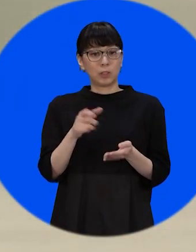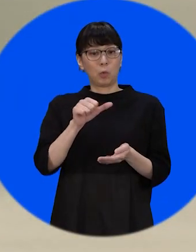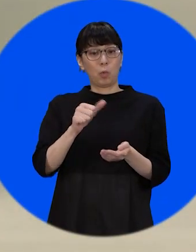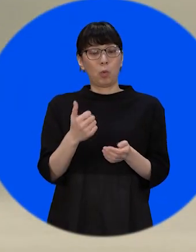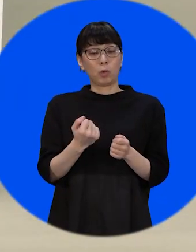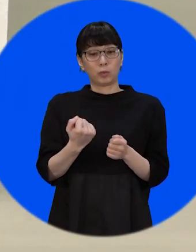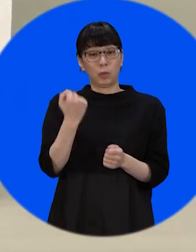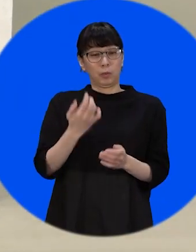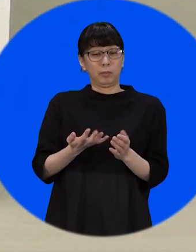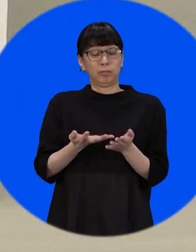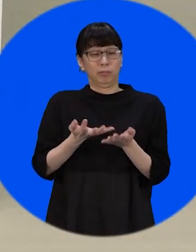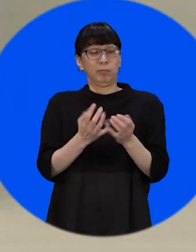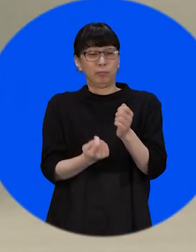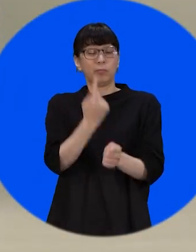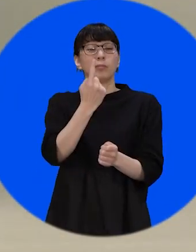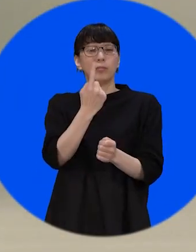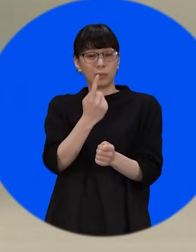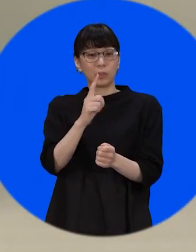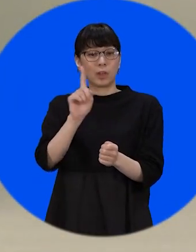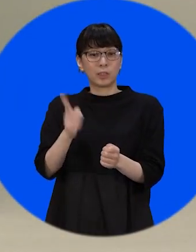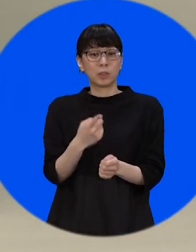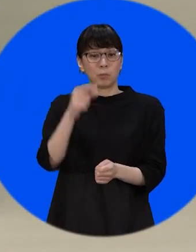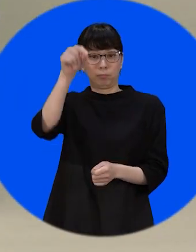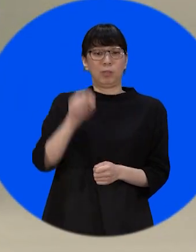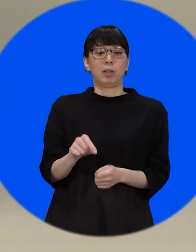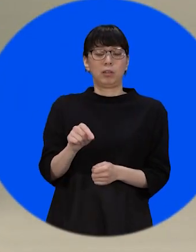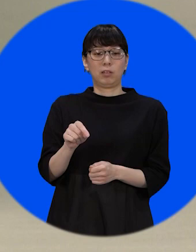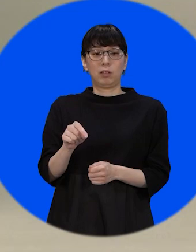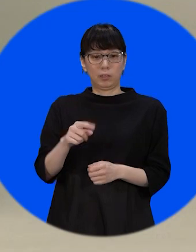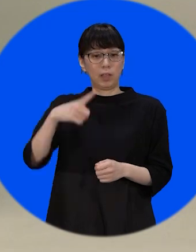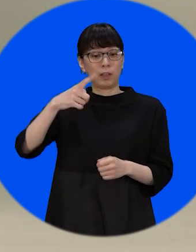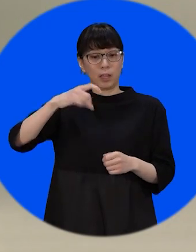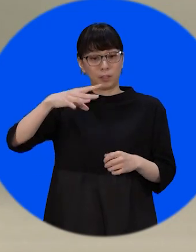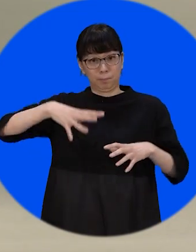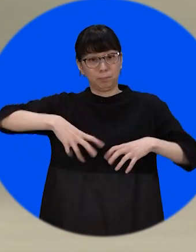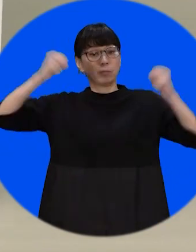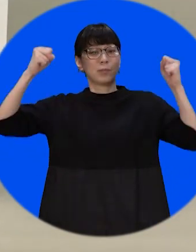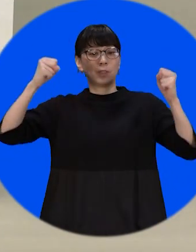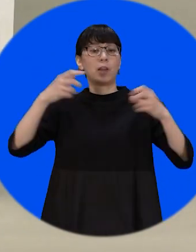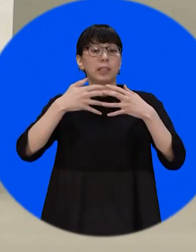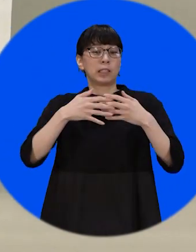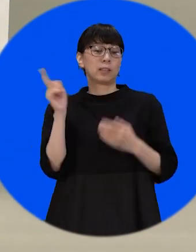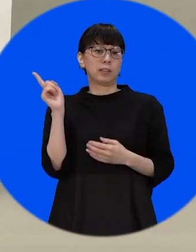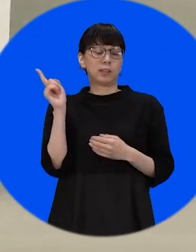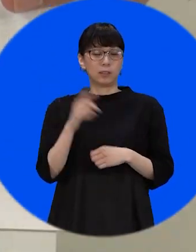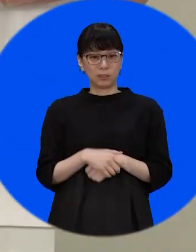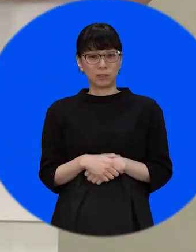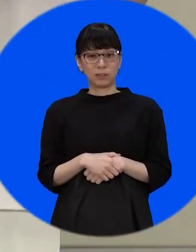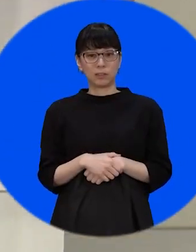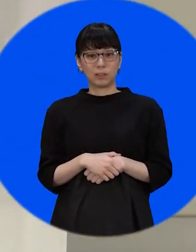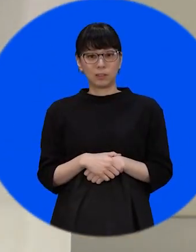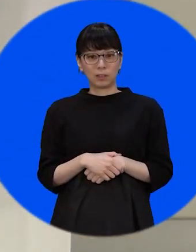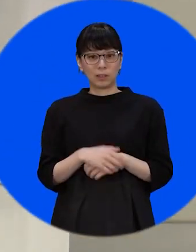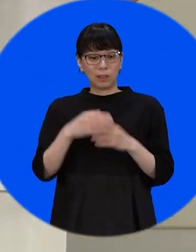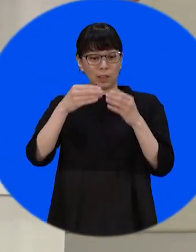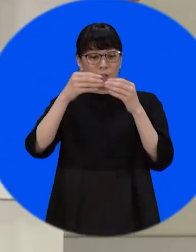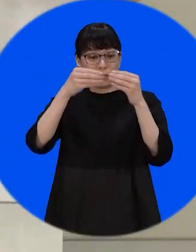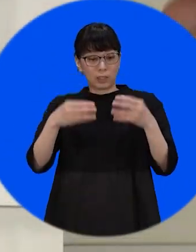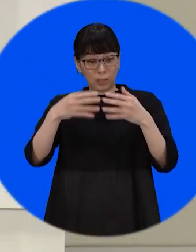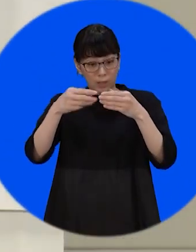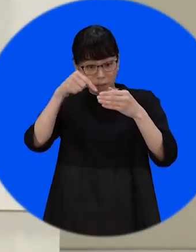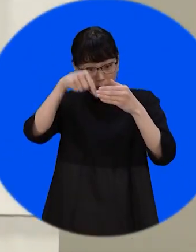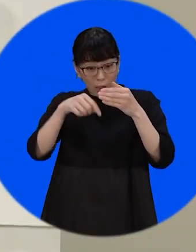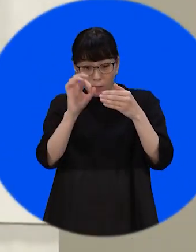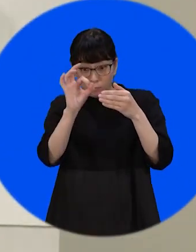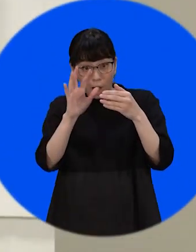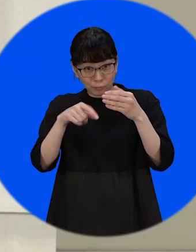上の揺れを感知すると、自動的にブレーカーを落として電気を止めてくれる器具になります。ここの玉があるんですけれ